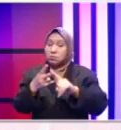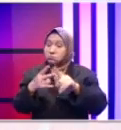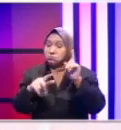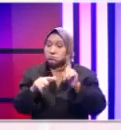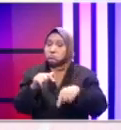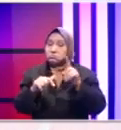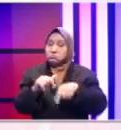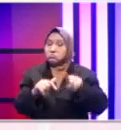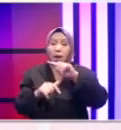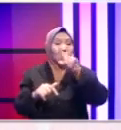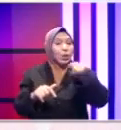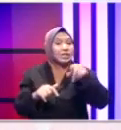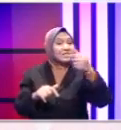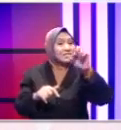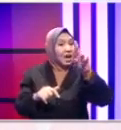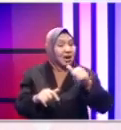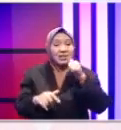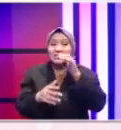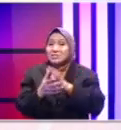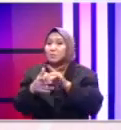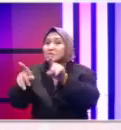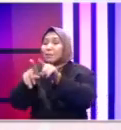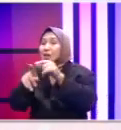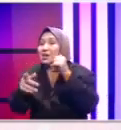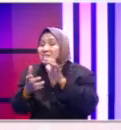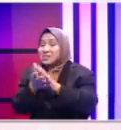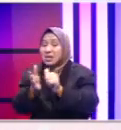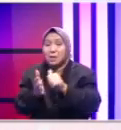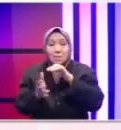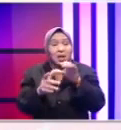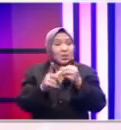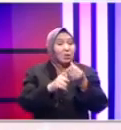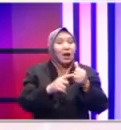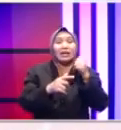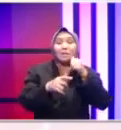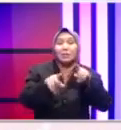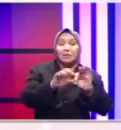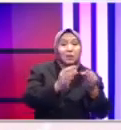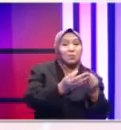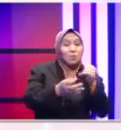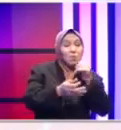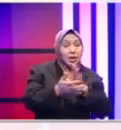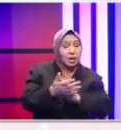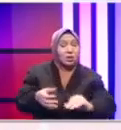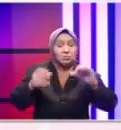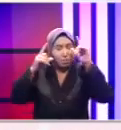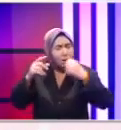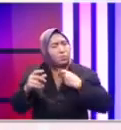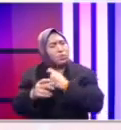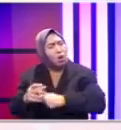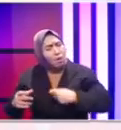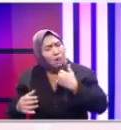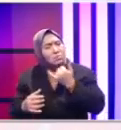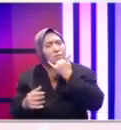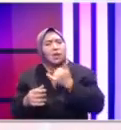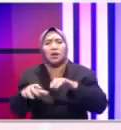zihar terhadap istri karena termasuk perkara mungkar yang ketiga adalah segera bertaubat setelah tersedak dapat di kesilapan